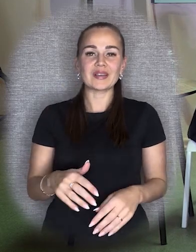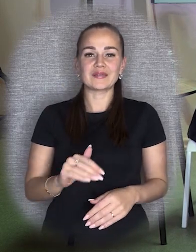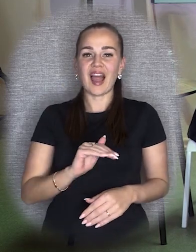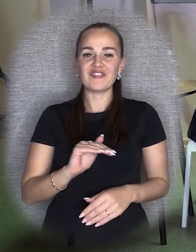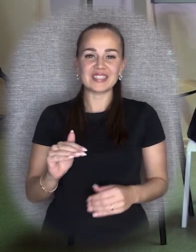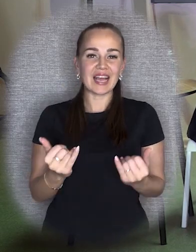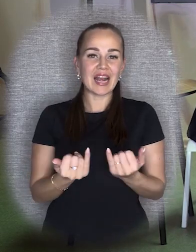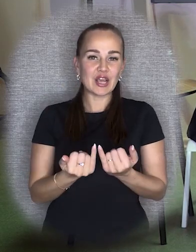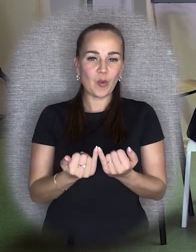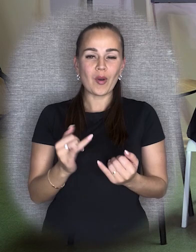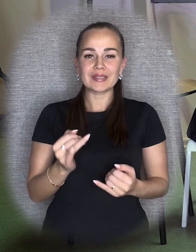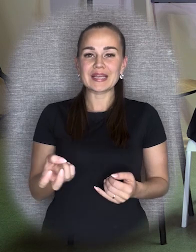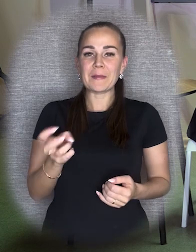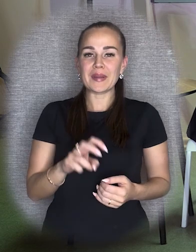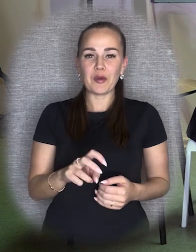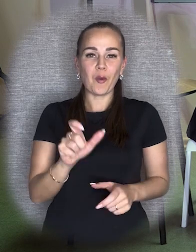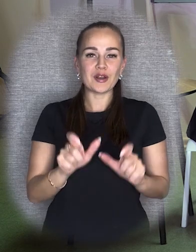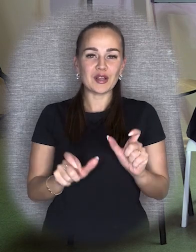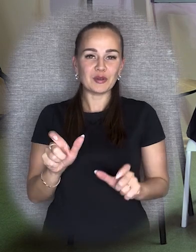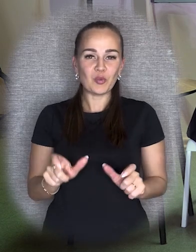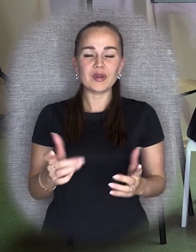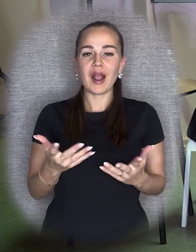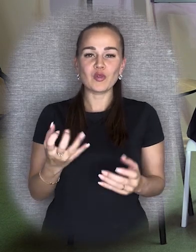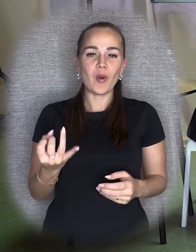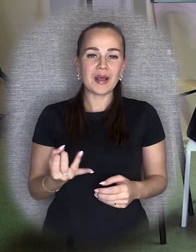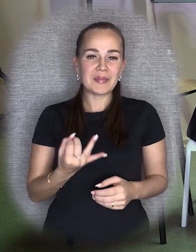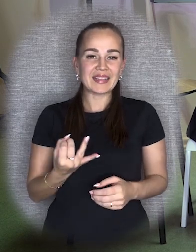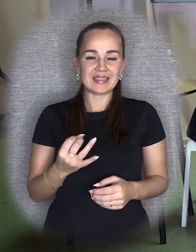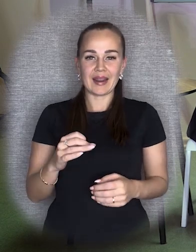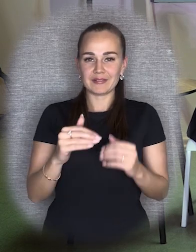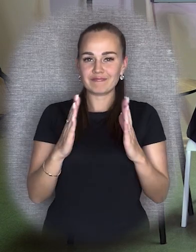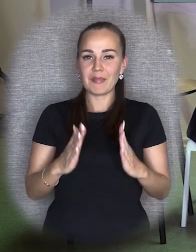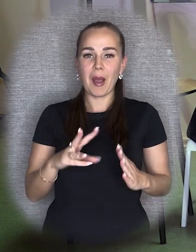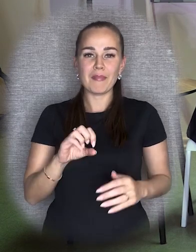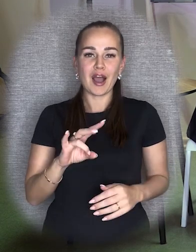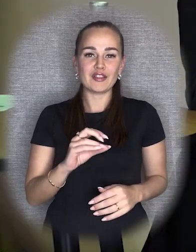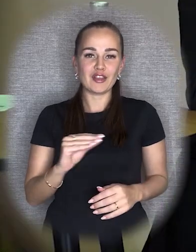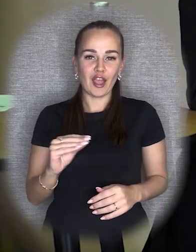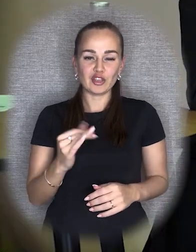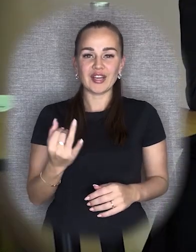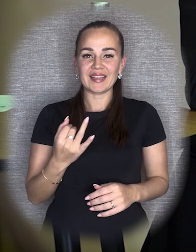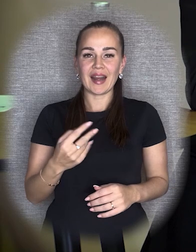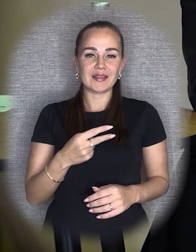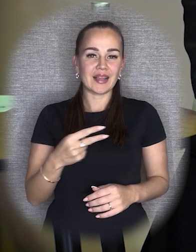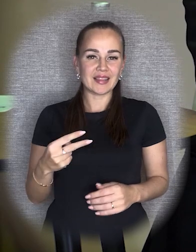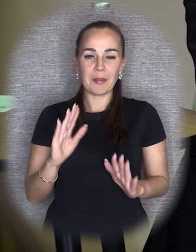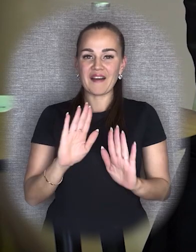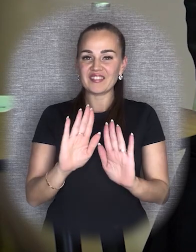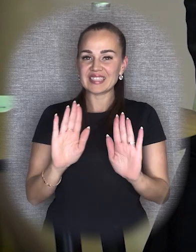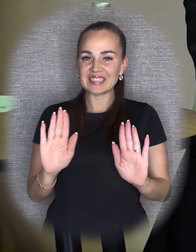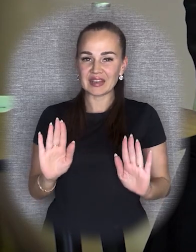и приходят люди, которым интересен манеж, интересна тема выставки,